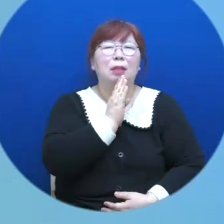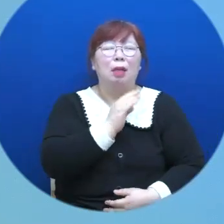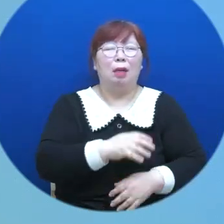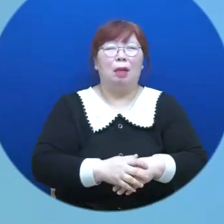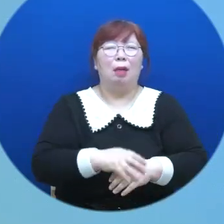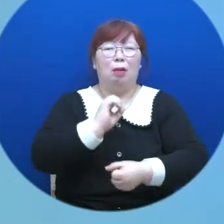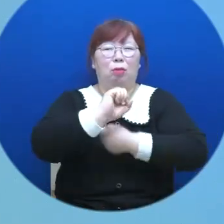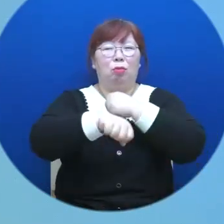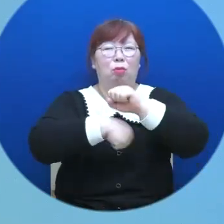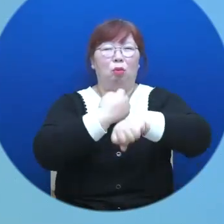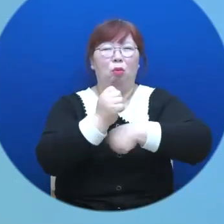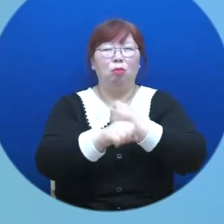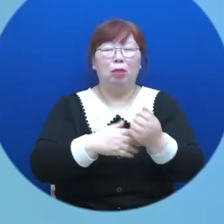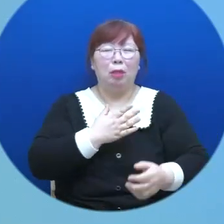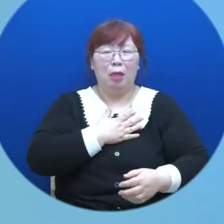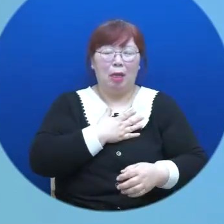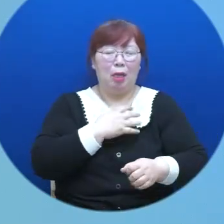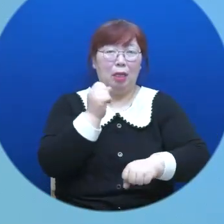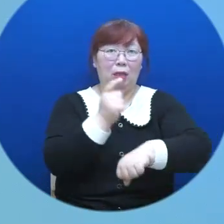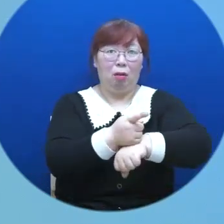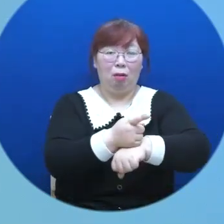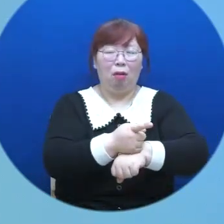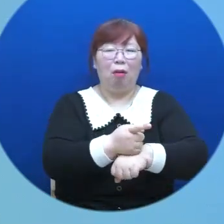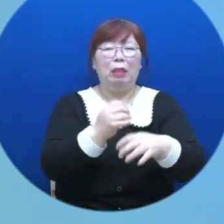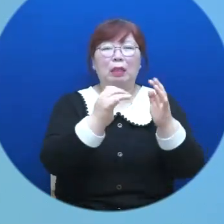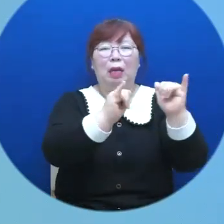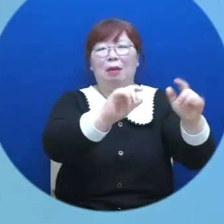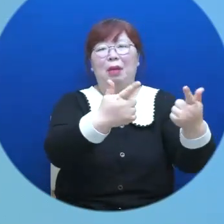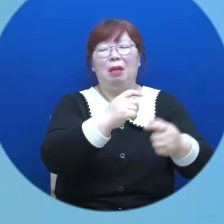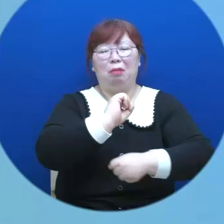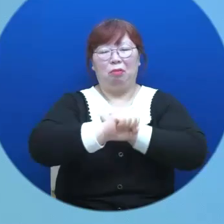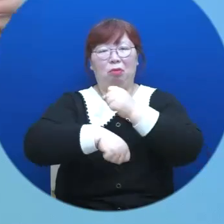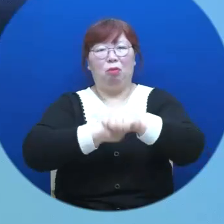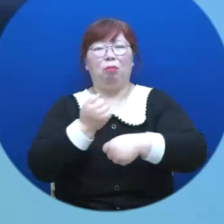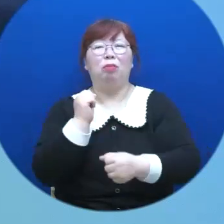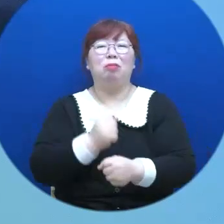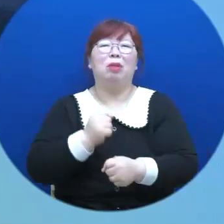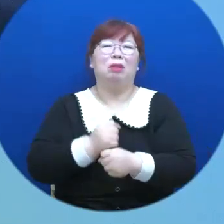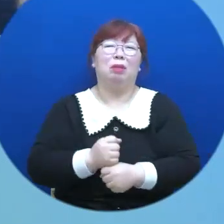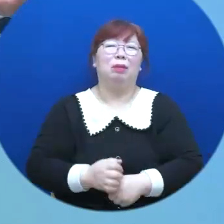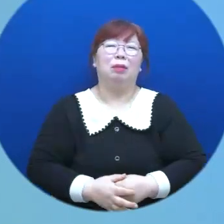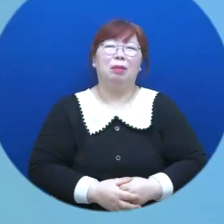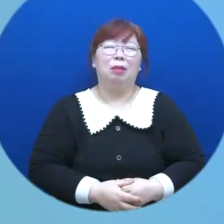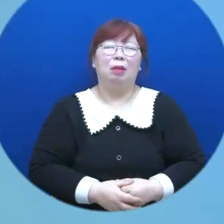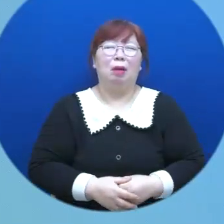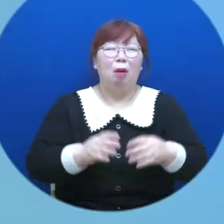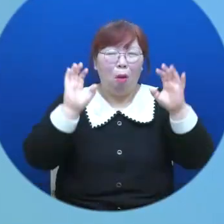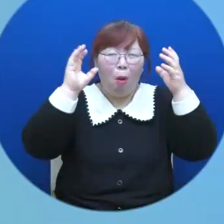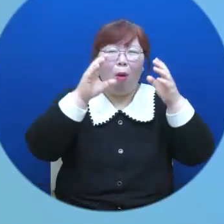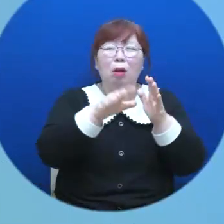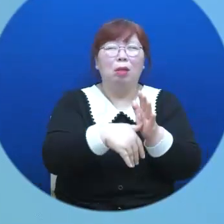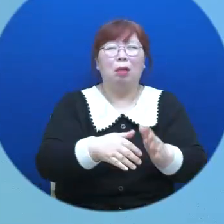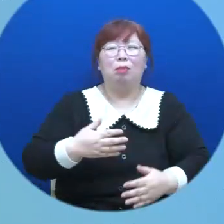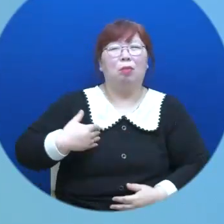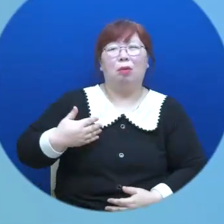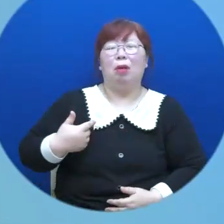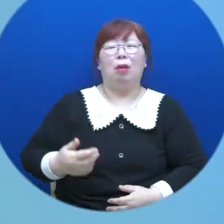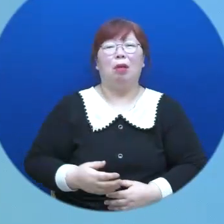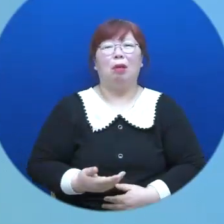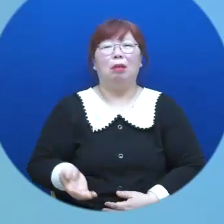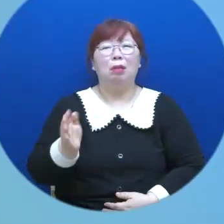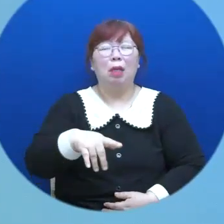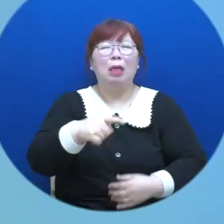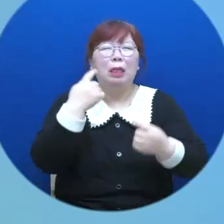동물로 만든다 라고 쓰고 있습니다. 어린 시절에 몰라요. 하지만 그